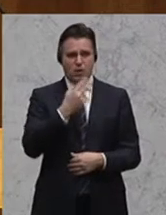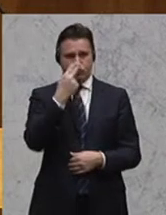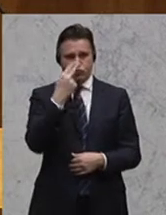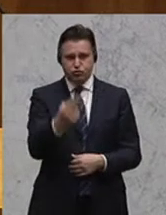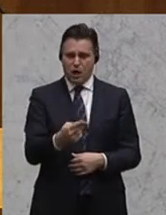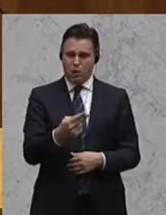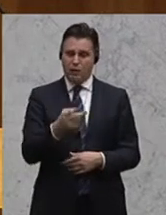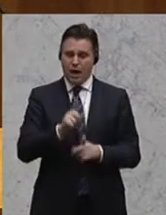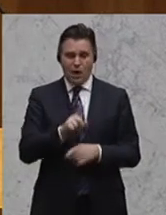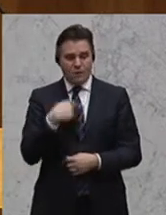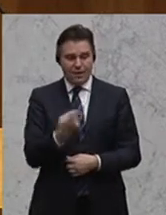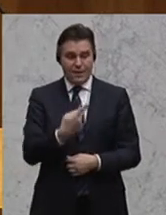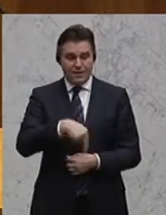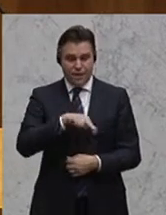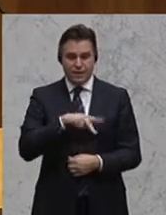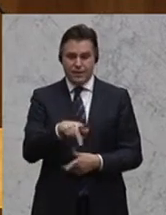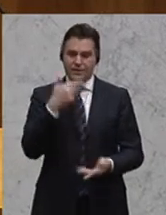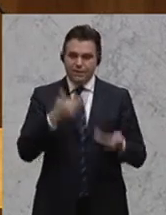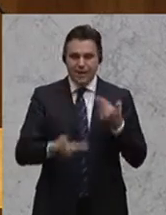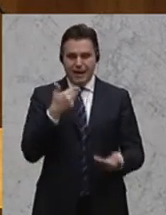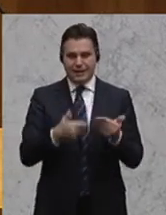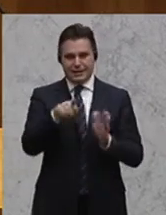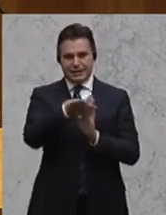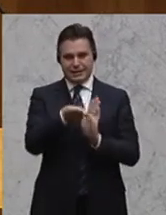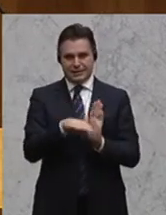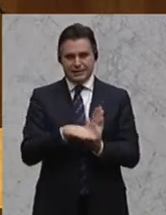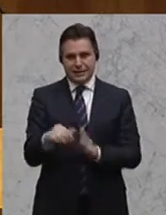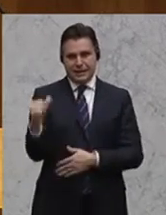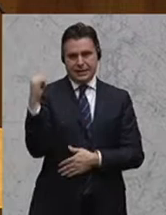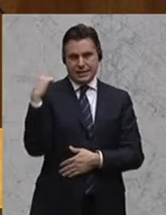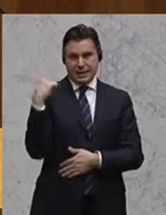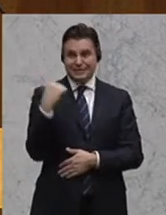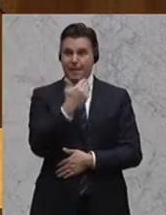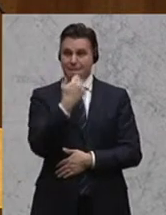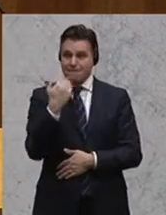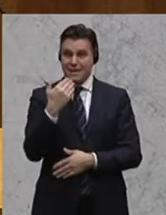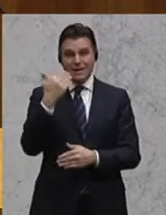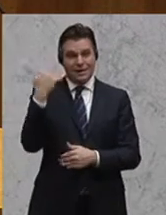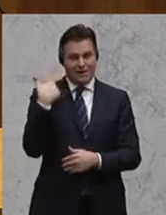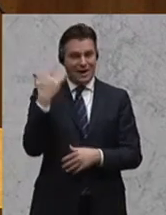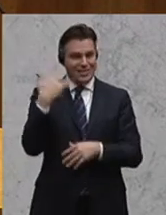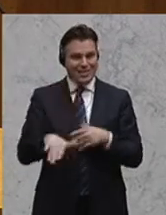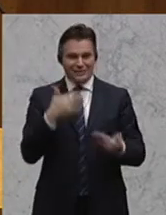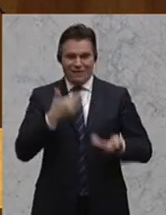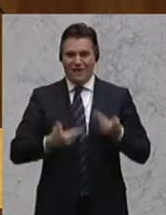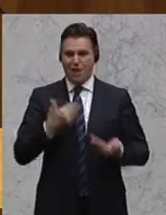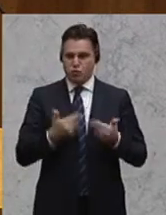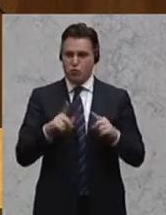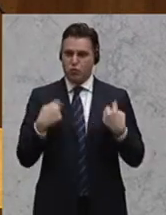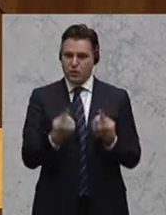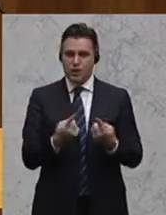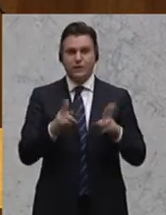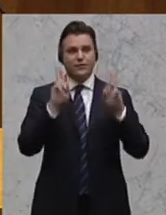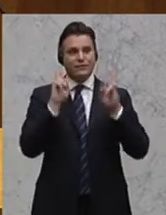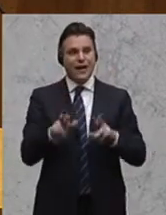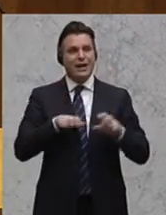der Verantwortung dieses Gesetz verhandelt. Gestern Mittag hatten wir unsere letzte Verhandlungsrunde. Wesentliche Abänderungen